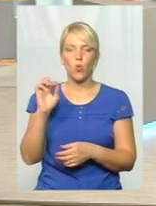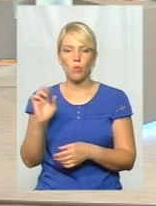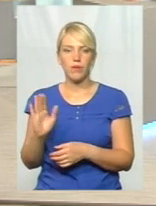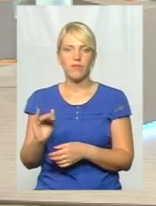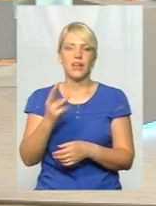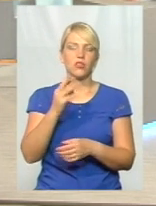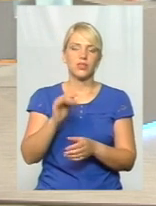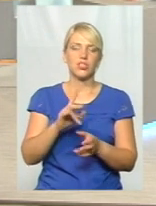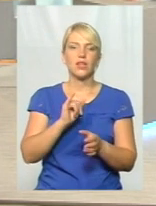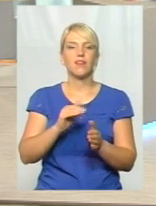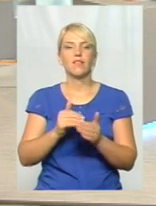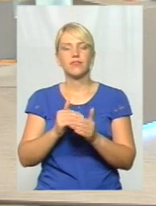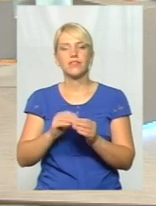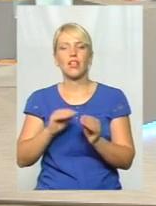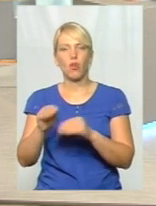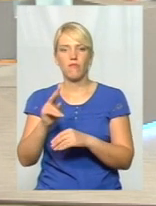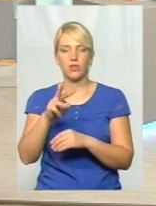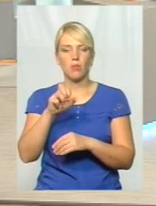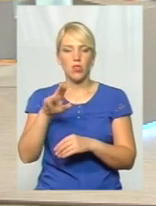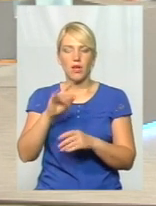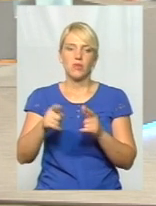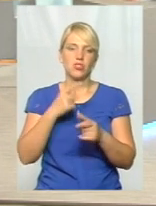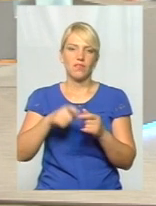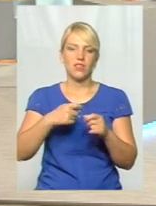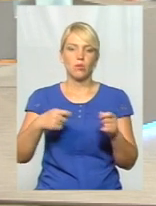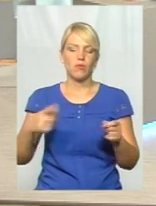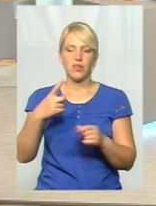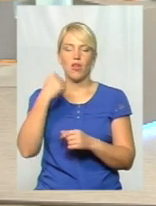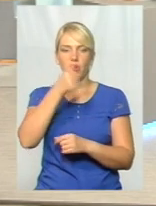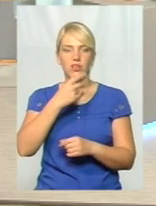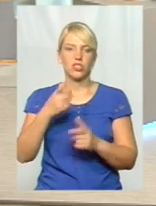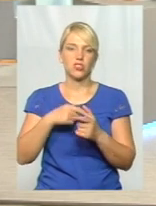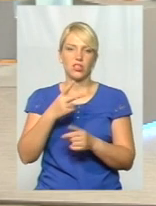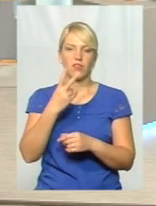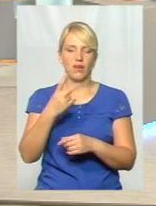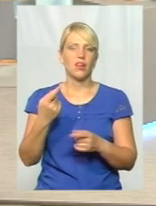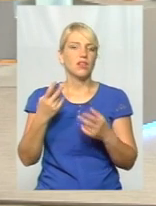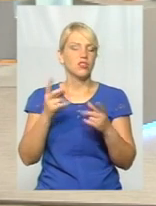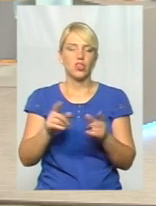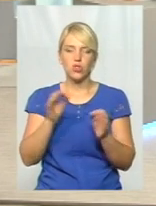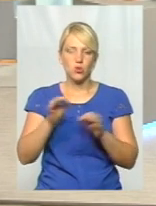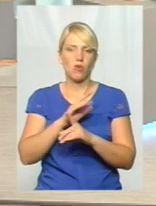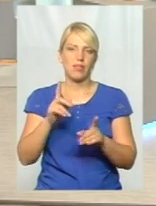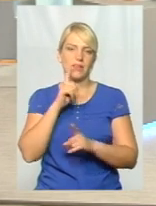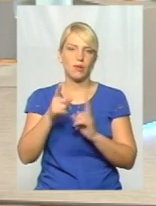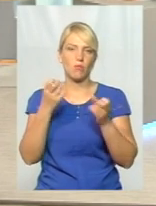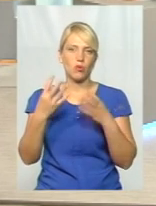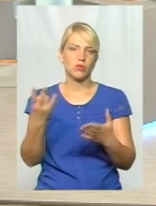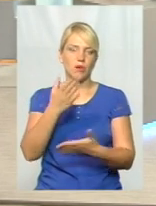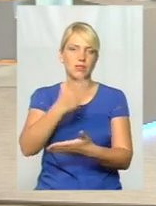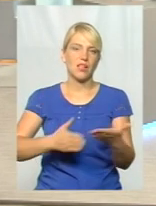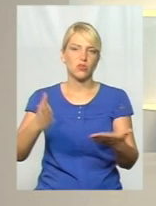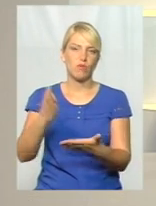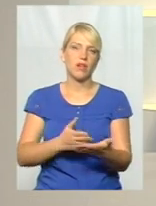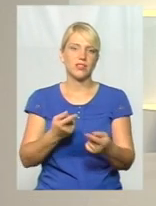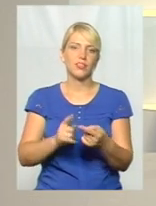встановлювати модеми і так далі, чи відтермінування на рік і два. Нічого не зміниться, тут просто треба цю норму скасувати, на нашу думку. Пане